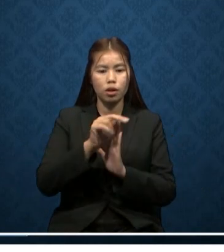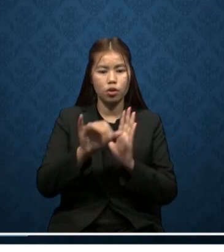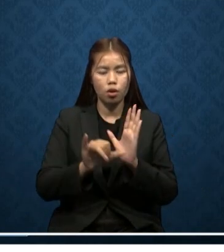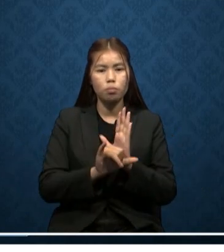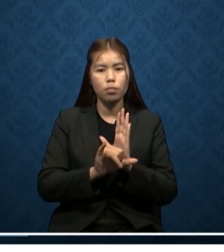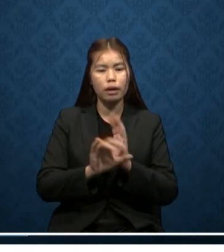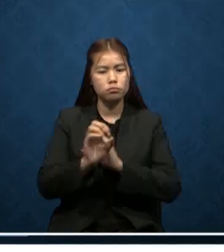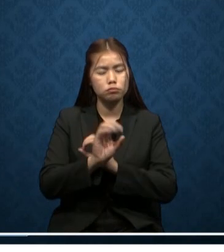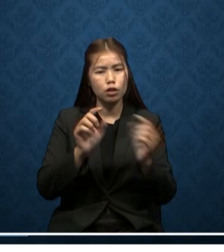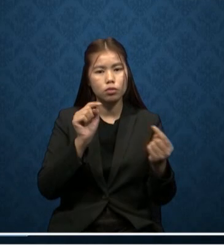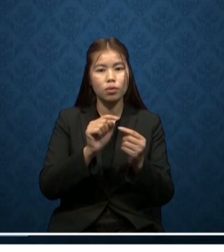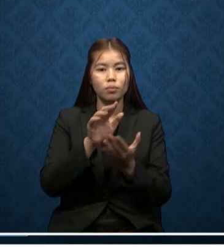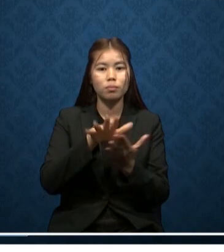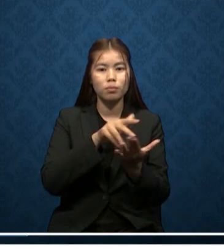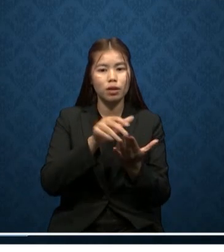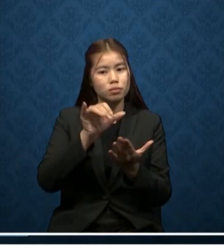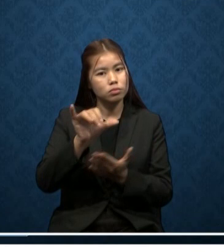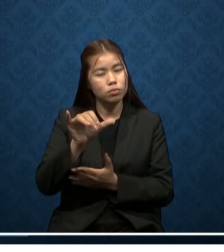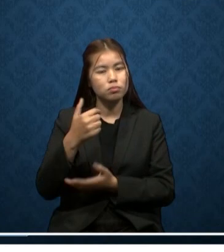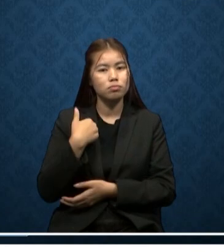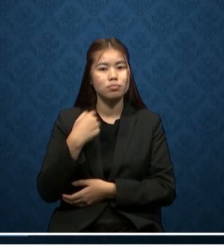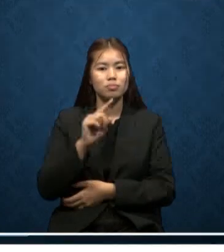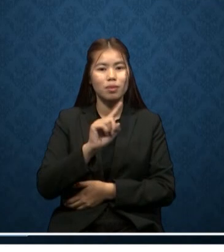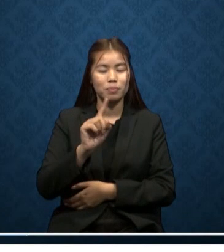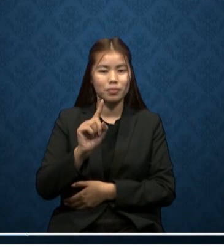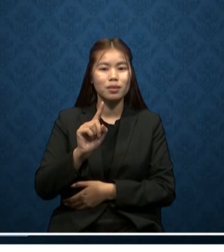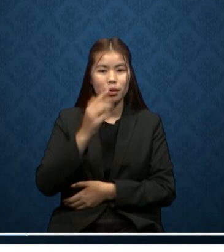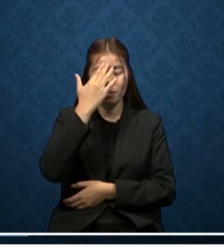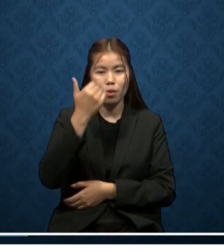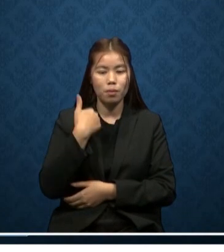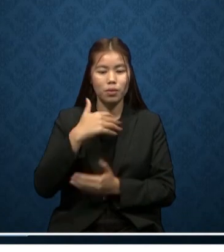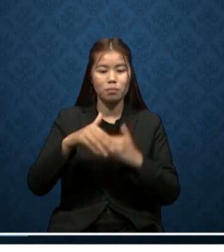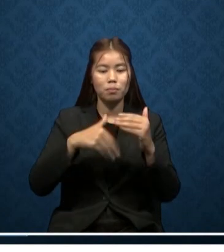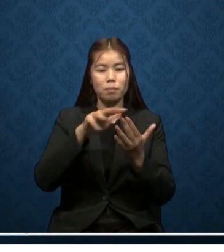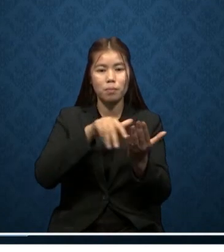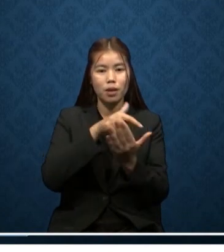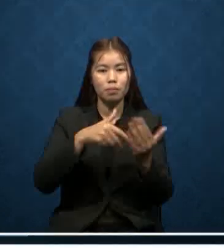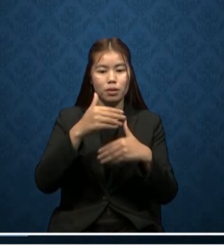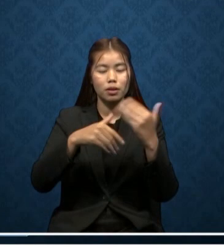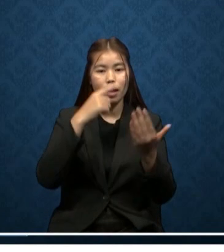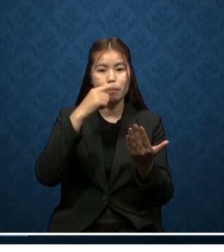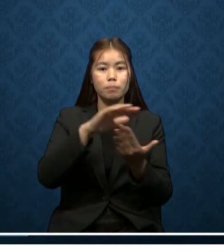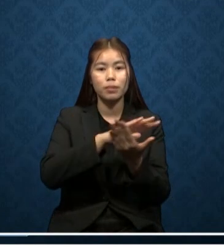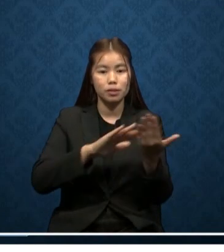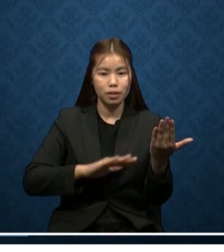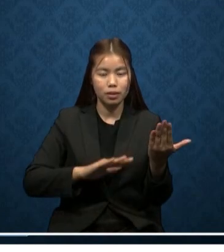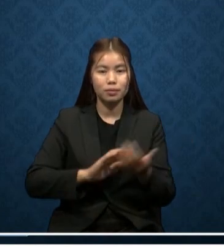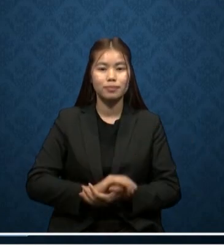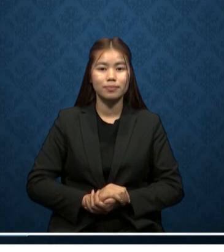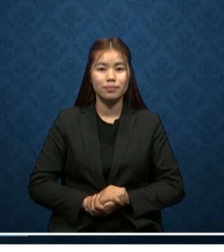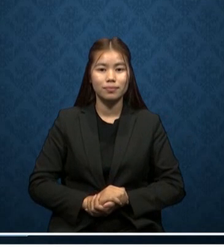ยุทธศาสตร์ชาตินะครับซึ่งมันเป็นถ Mapในการดำเนินการในการพัฒนาประเทศนะครับ